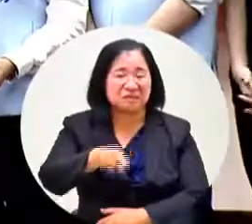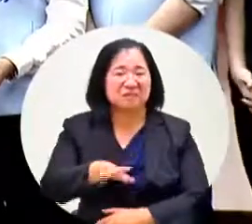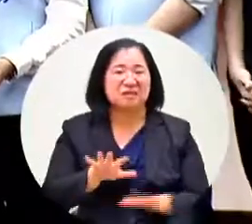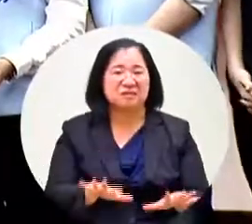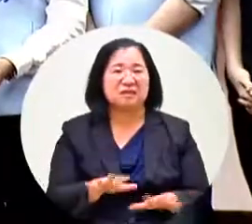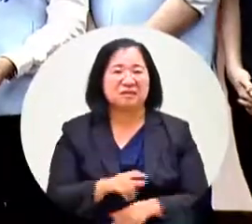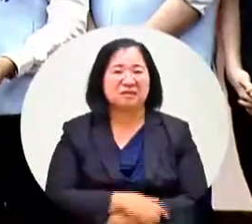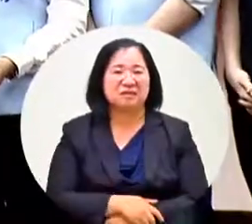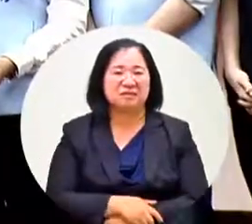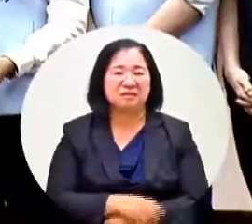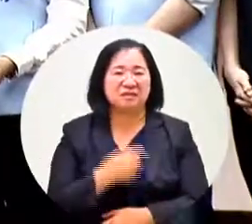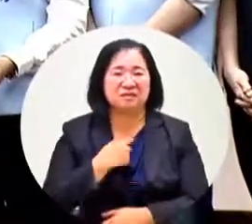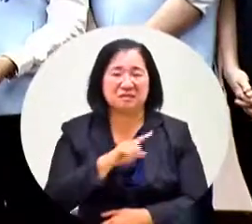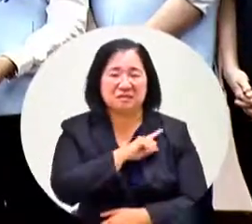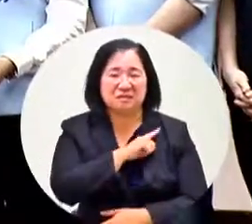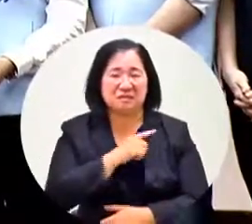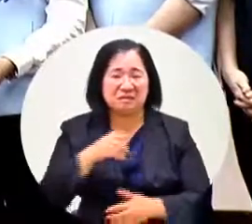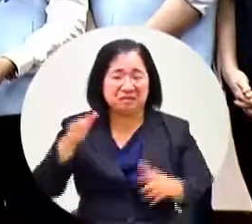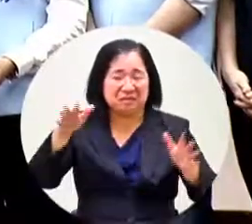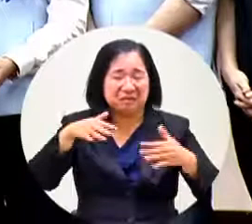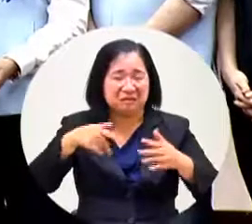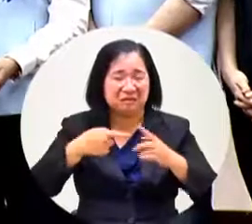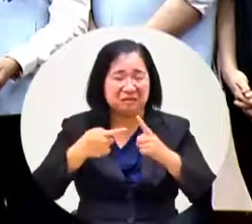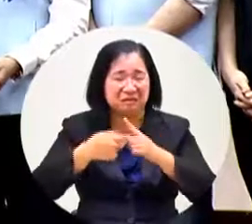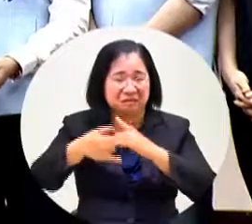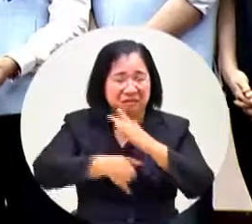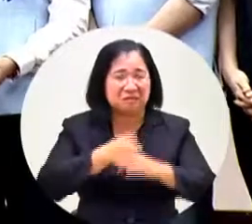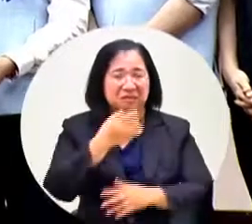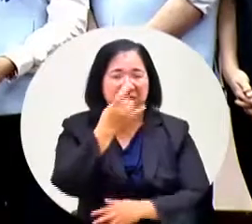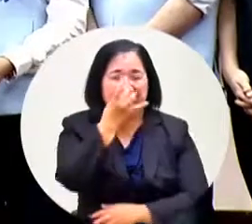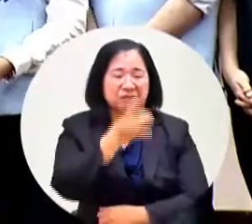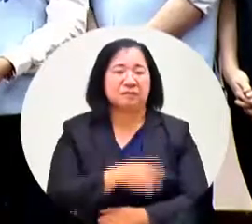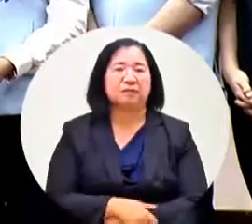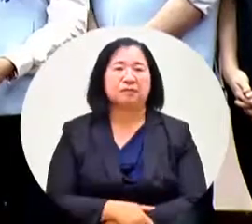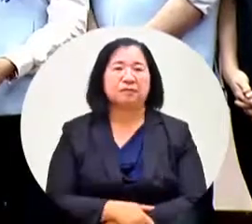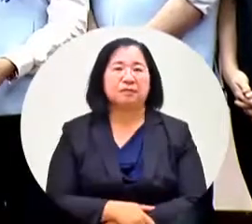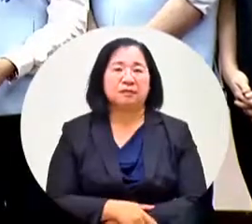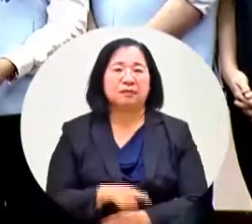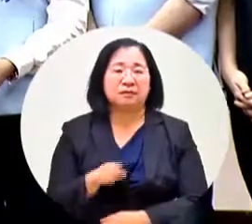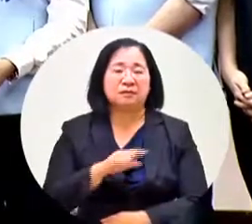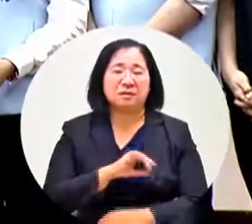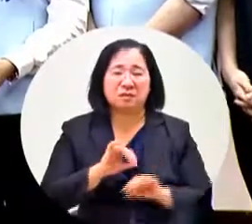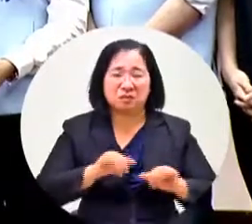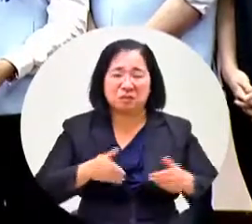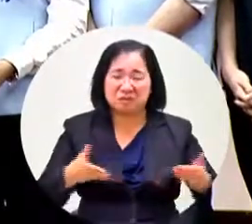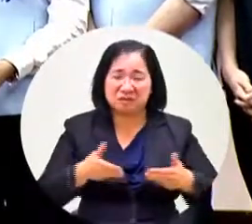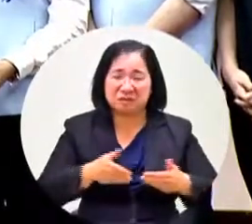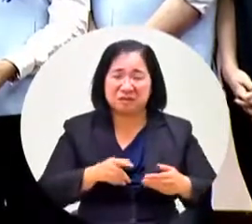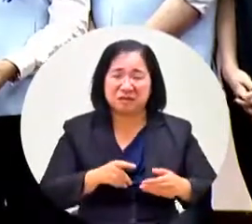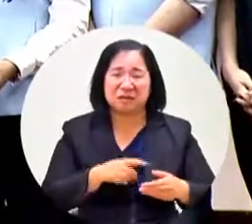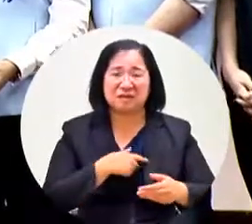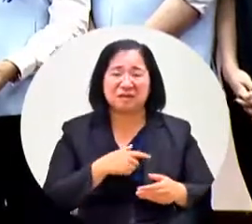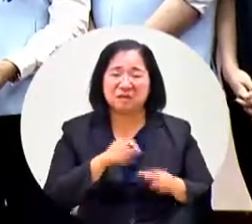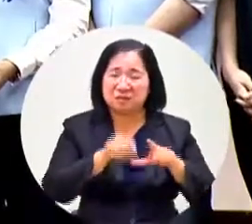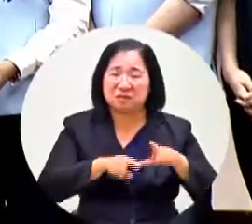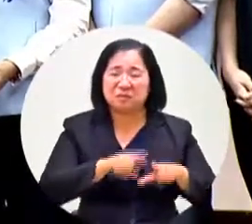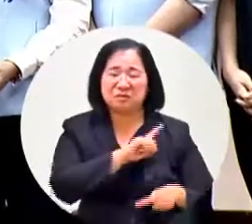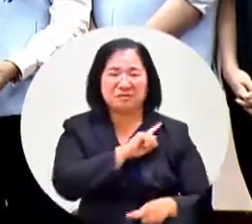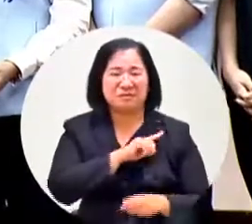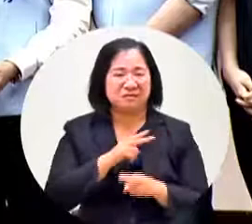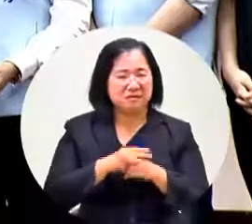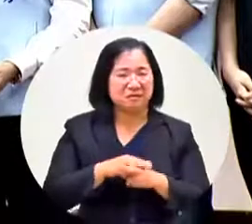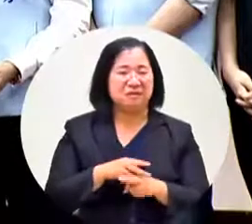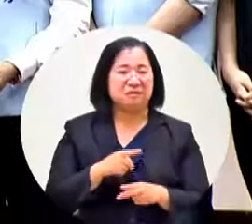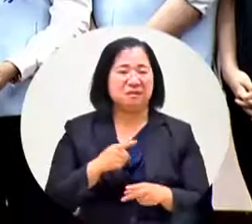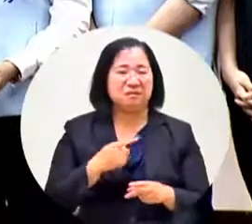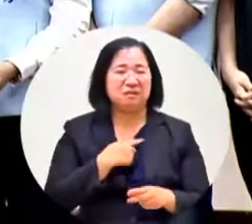他们的这些事务官一个一个再把他塞回去，把他所有职缺占满，让我们的韩市长到现在完全